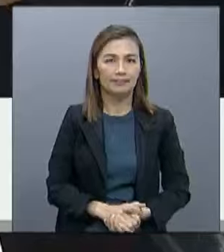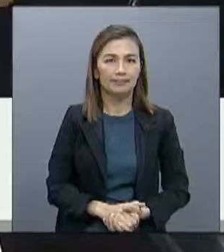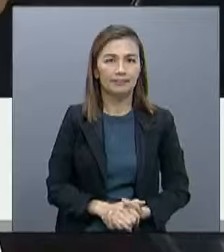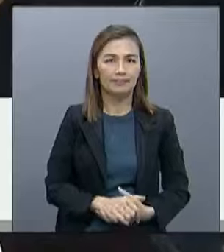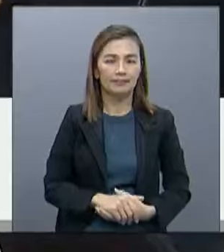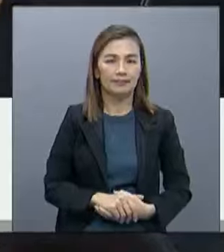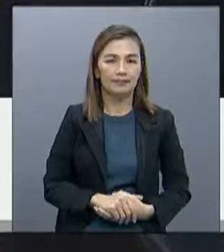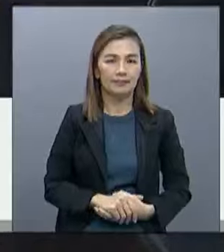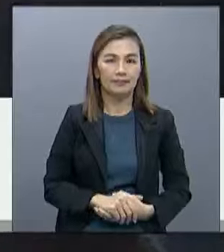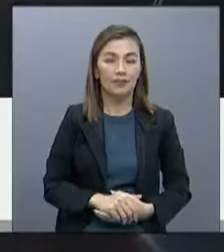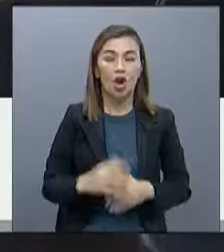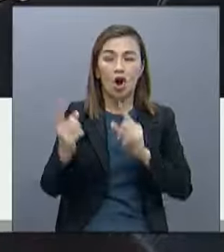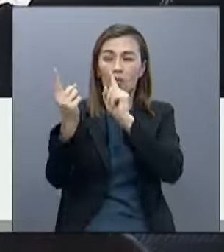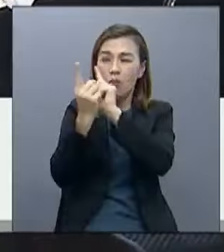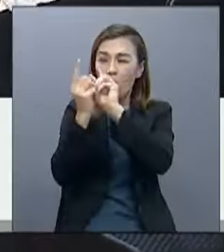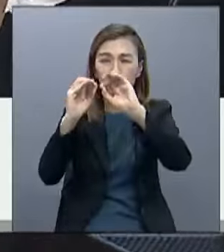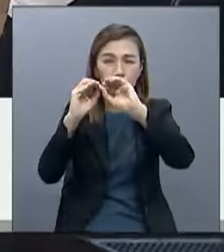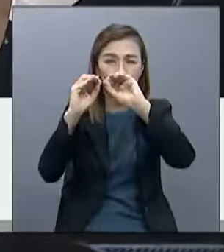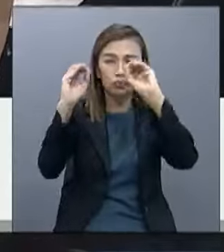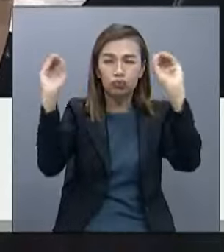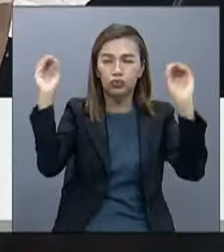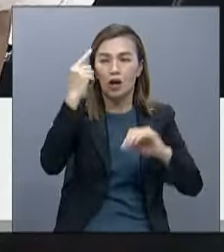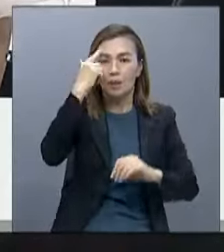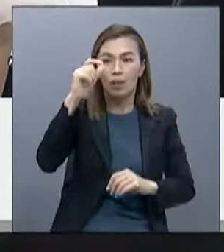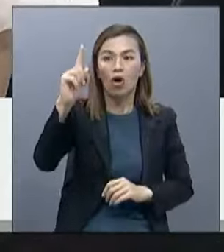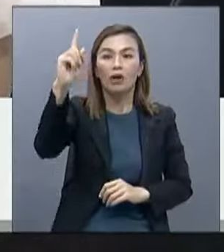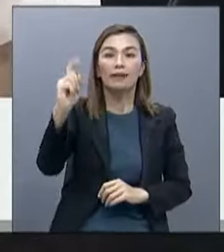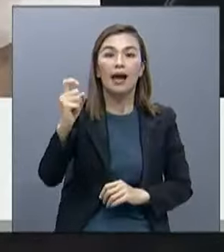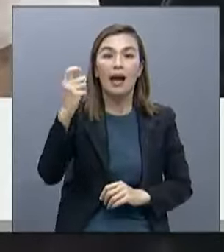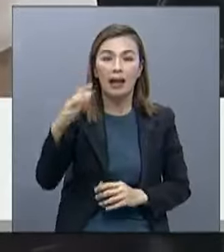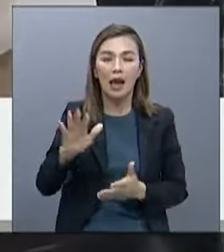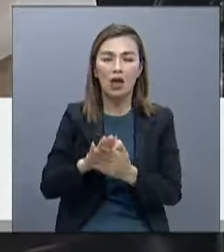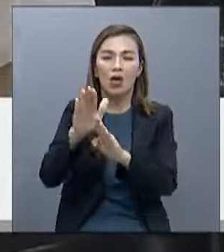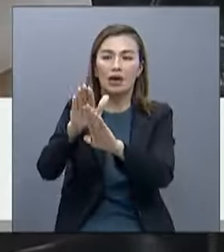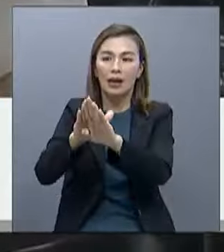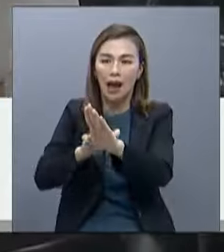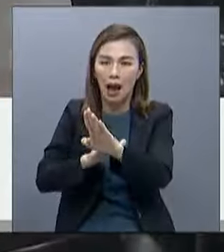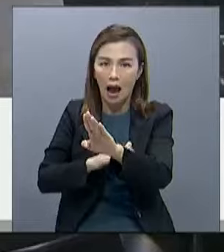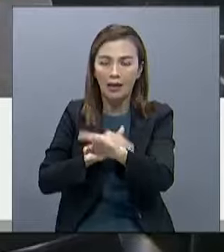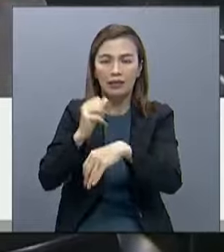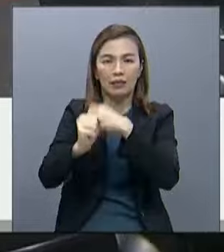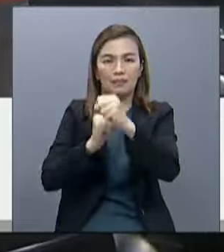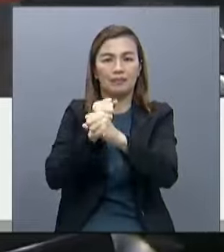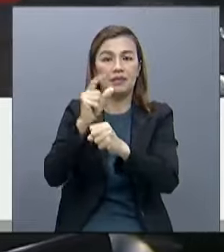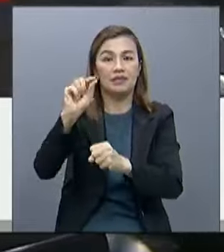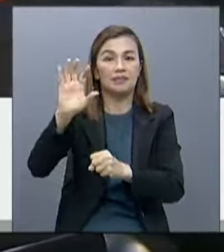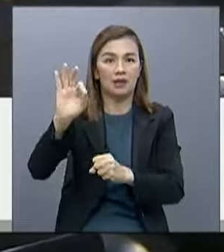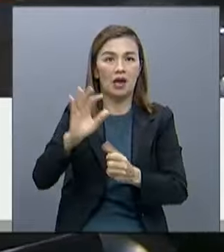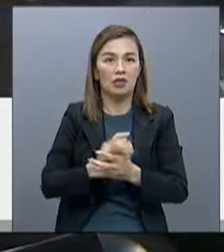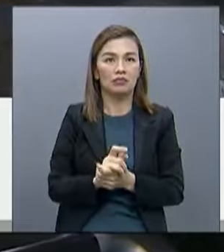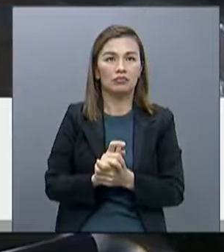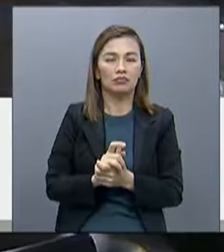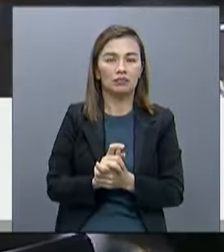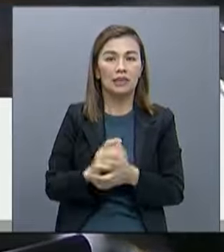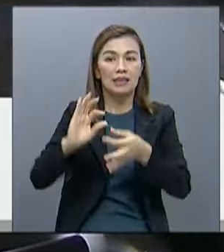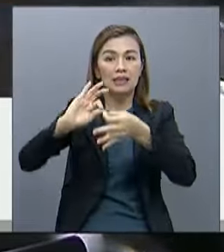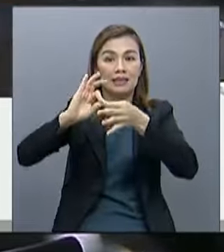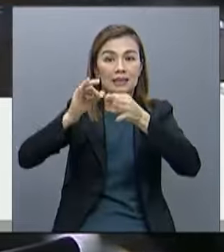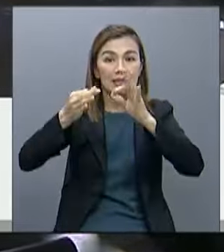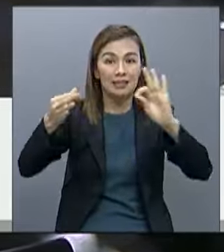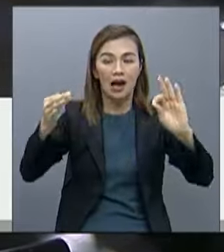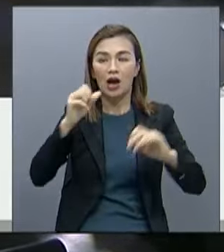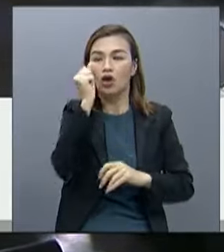แม้ไม่เคยเจอตัวเพราะเติ้งลี่จุนจากไปจนถึงตอนนี้ก็29ปีแล้วครับหากภาพจำและก็เรื่องราวของนักร้อง